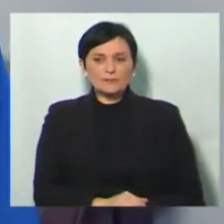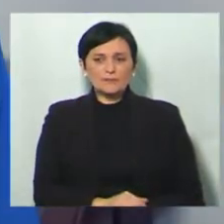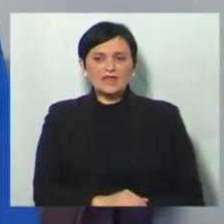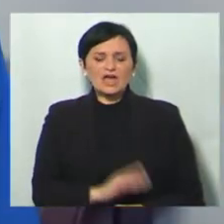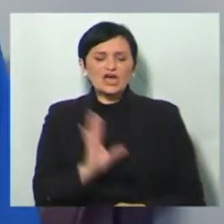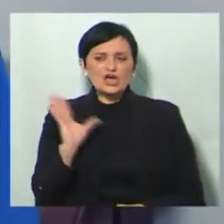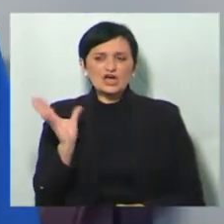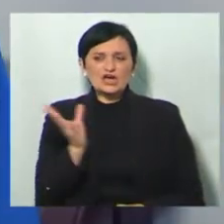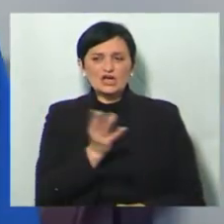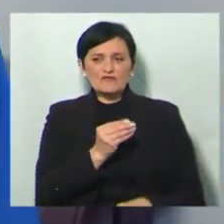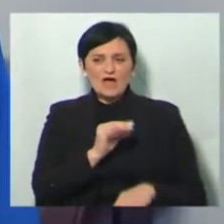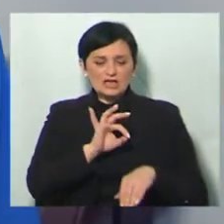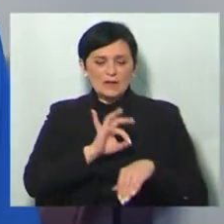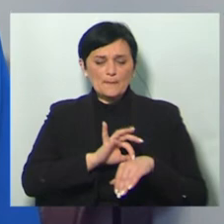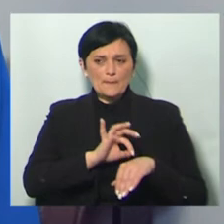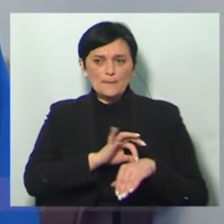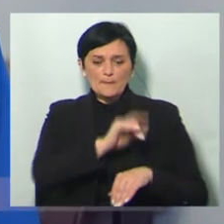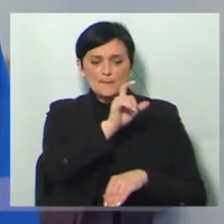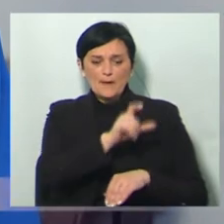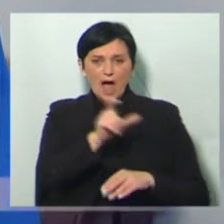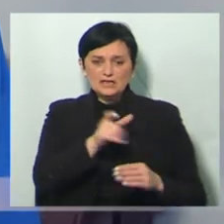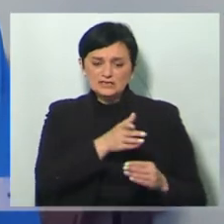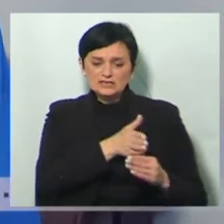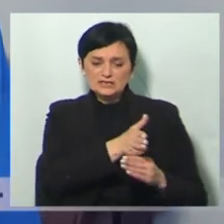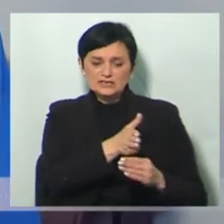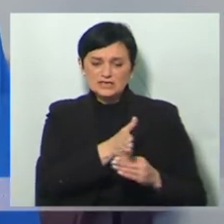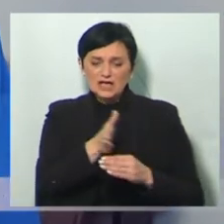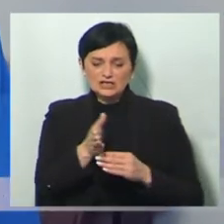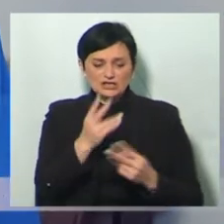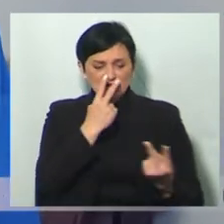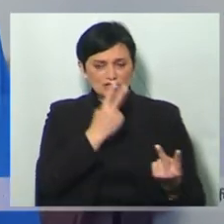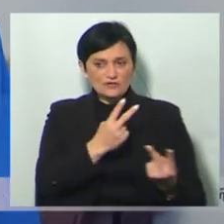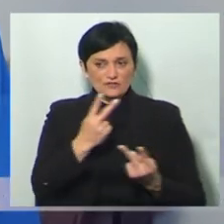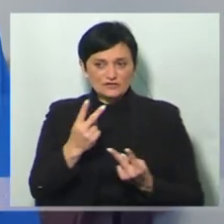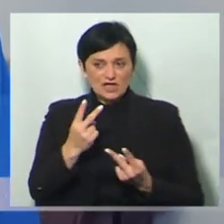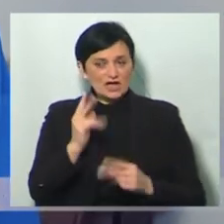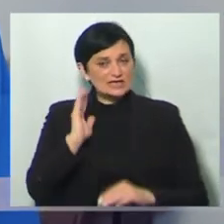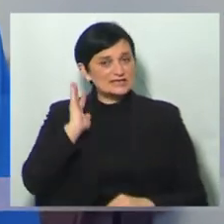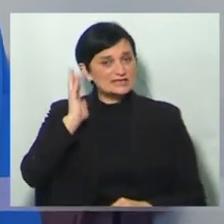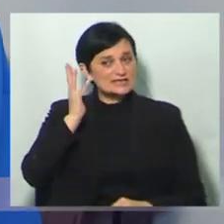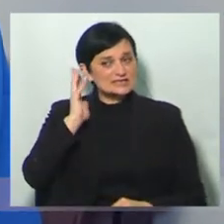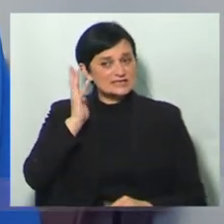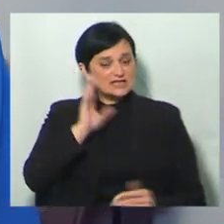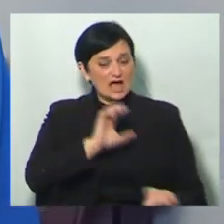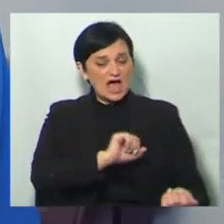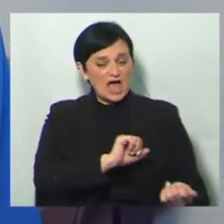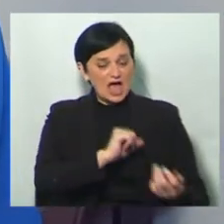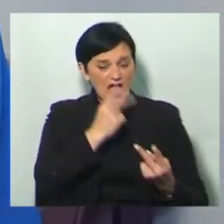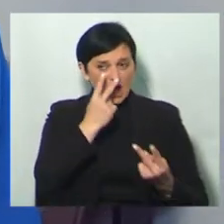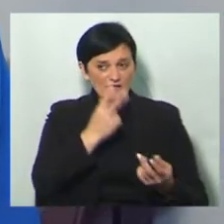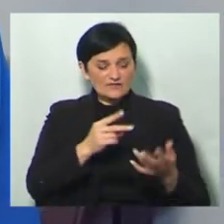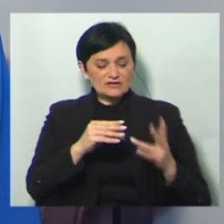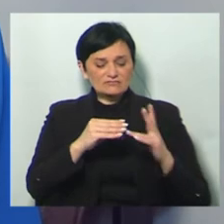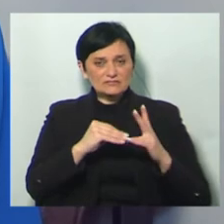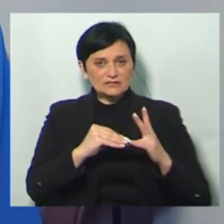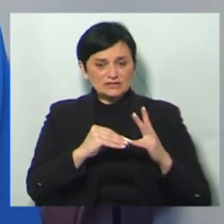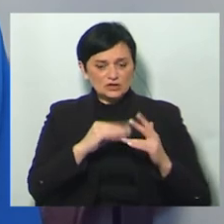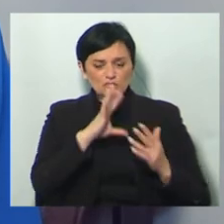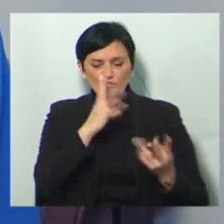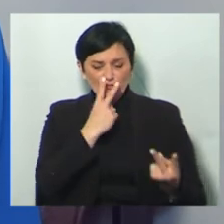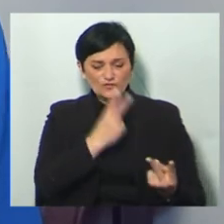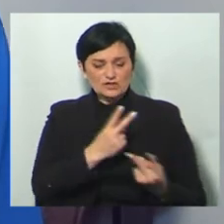Შემოვივლით, ყველა პაციენტს ნახავ, გაუსინჯავთ წნევას, სატურაციას,